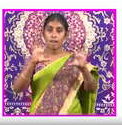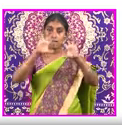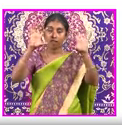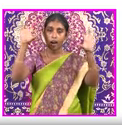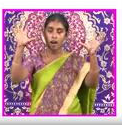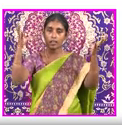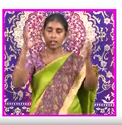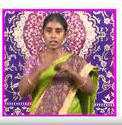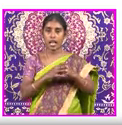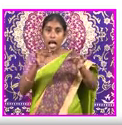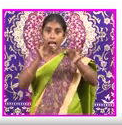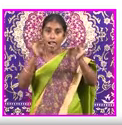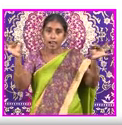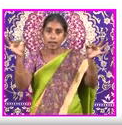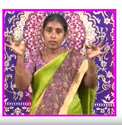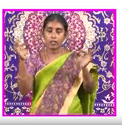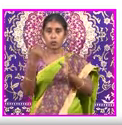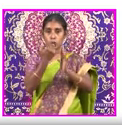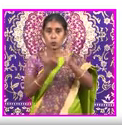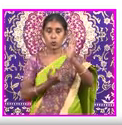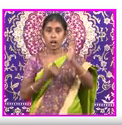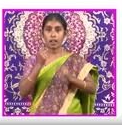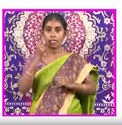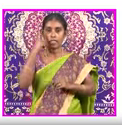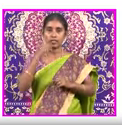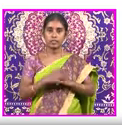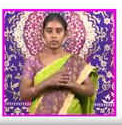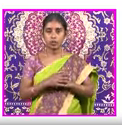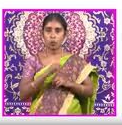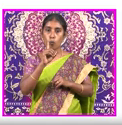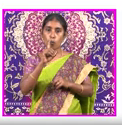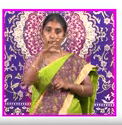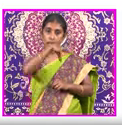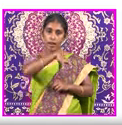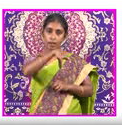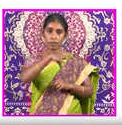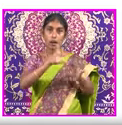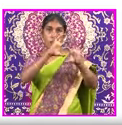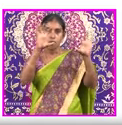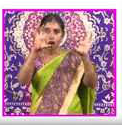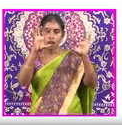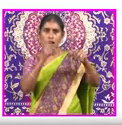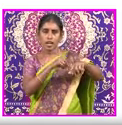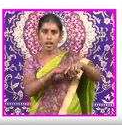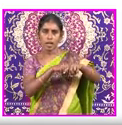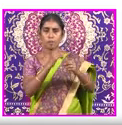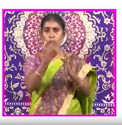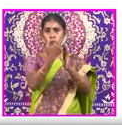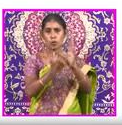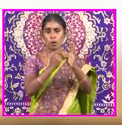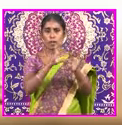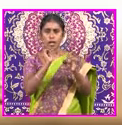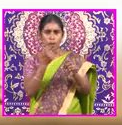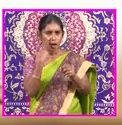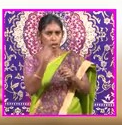வானிலையை அளவிடக்கூடிய கூறுகளை தெரிந்து கொள்ளுதல், ஓர் இடத்தினுடைய வானிலை மற்றும் காலநிலையின் வகைகளை அடையாளம்